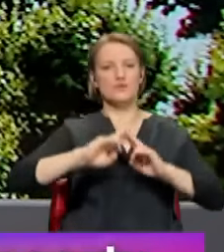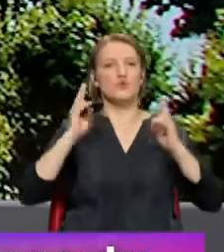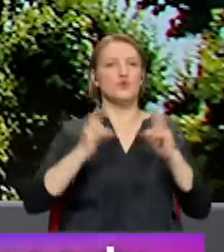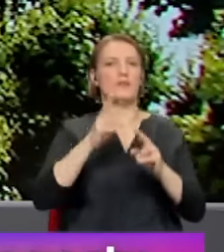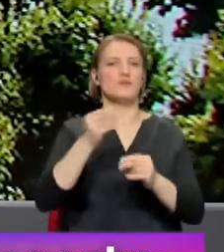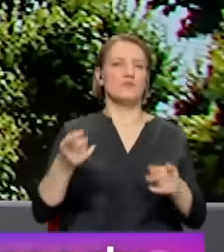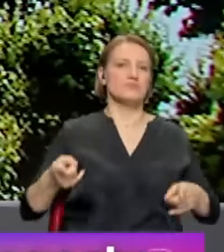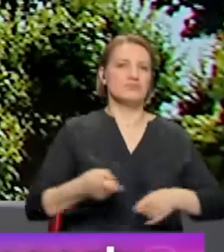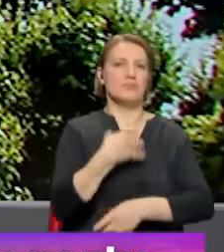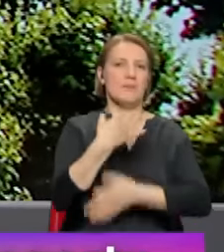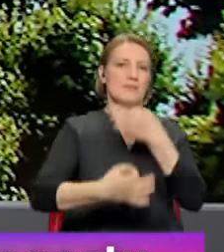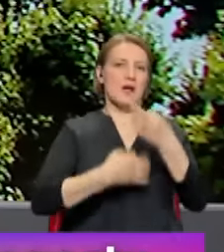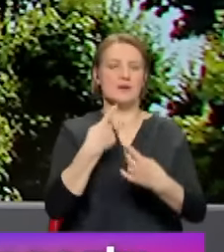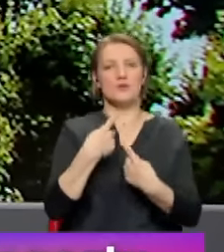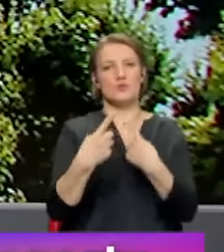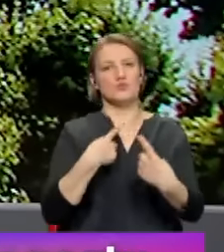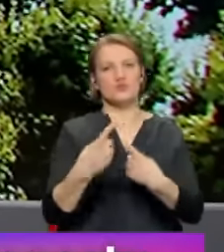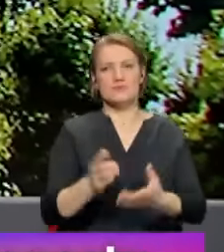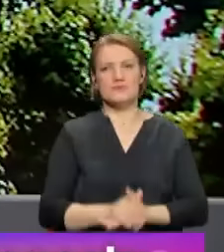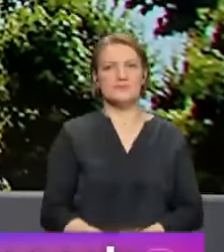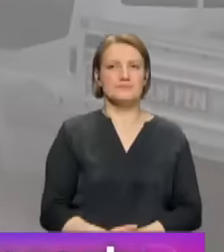dünyadan pek çok haberi konuşacağız.